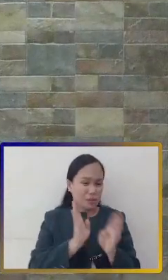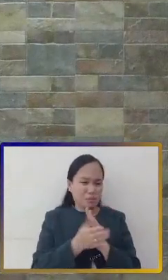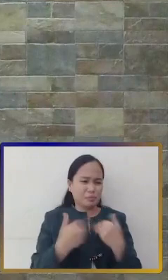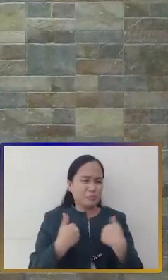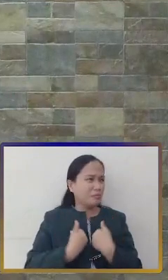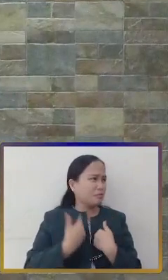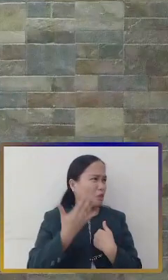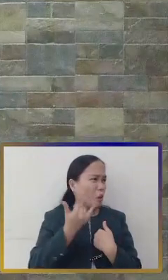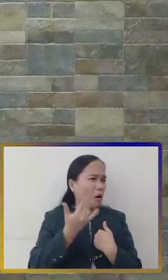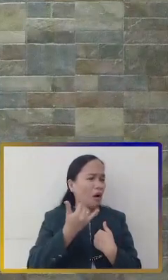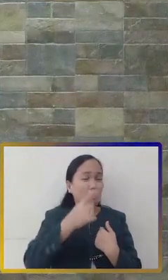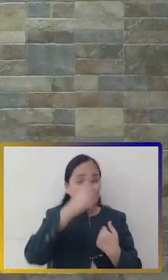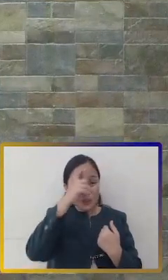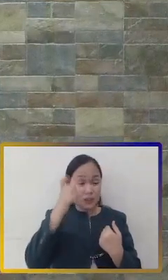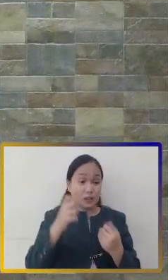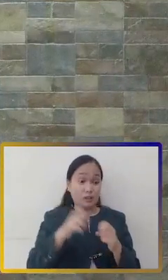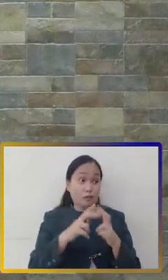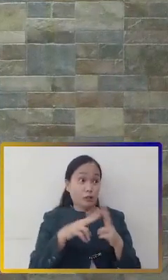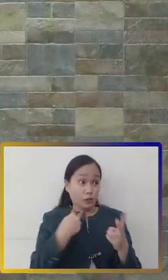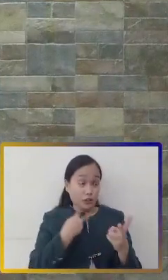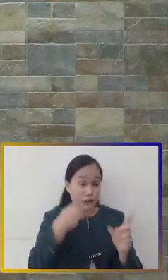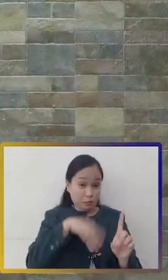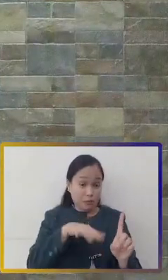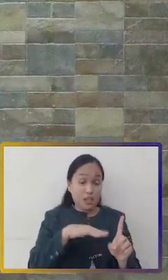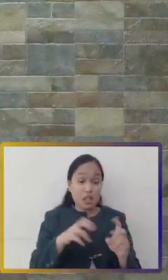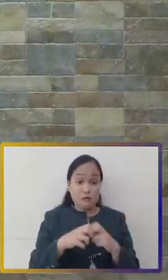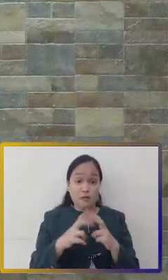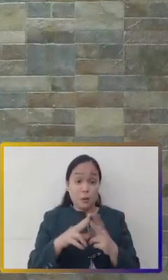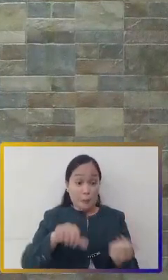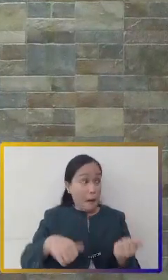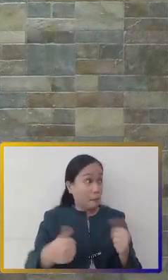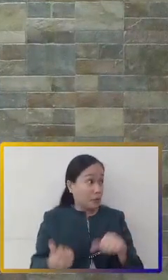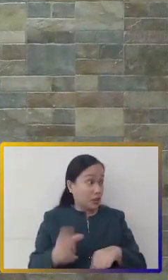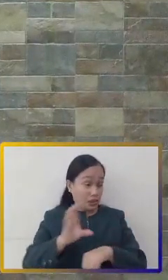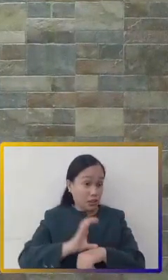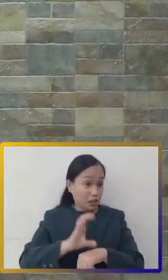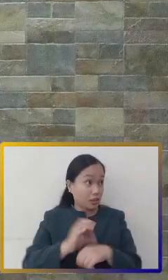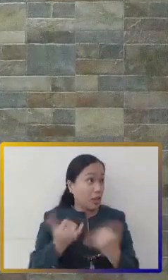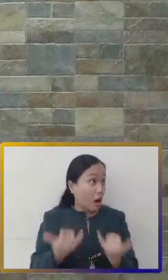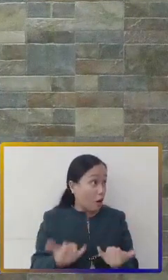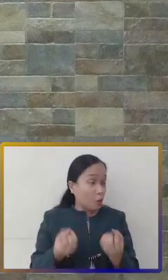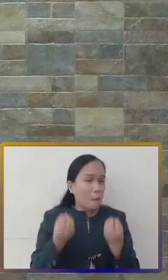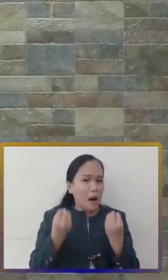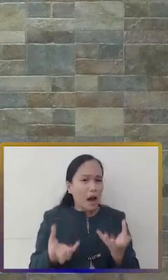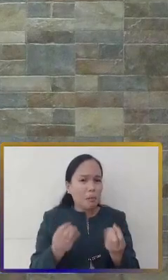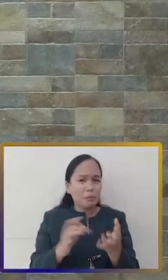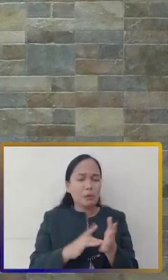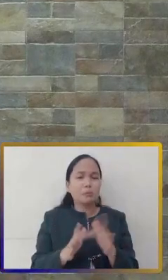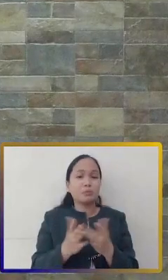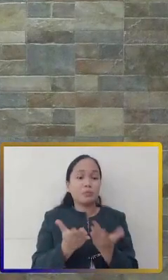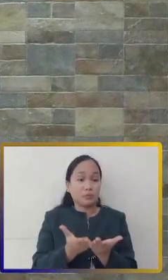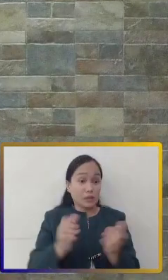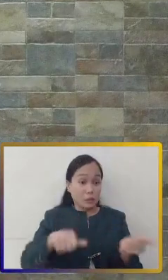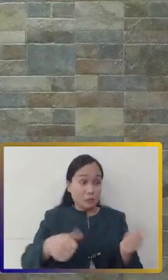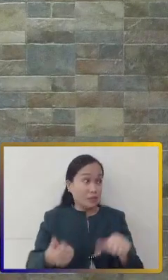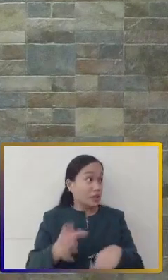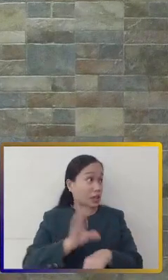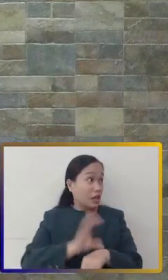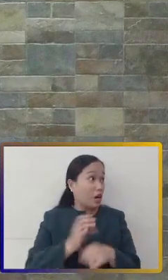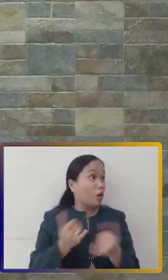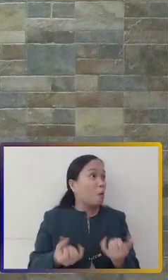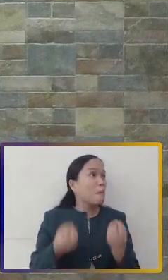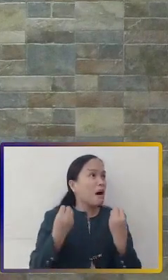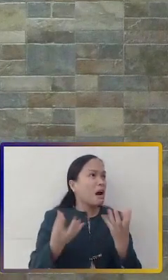ibang grupo ng pananampalataya. Kahit masabihin na natin na Baptist churches, many Baptist churches nowadays, they are